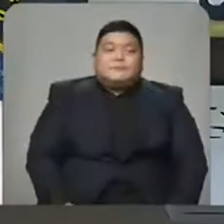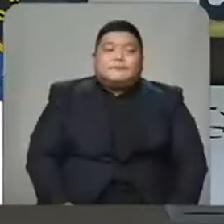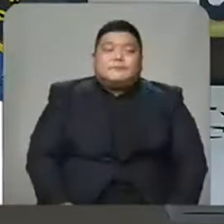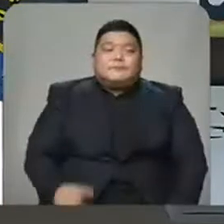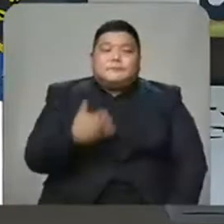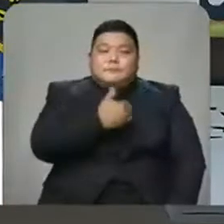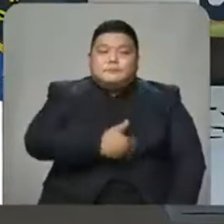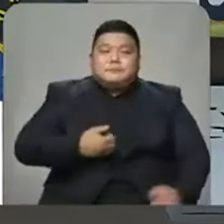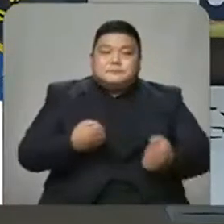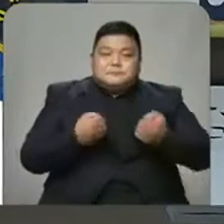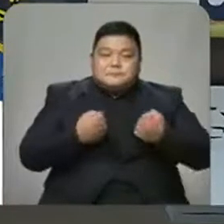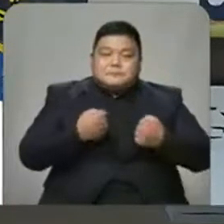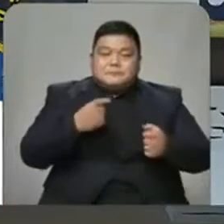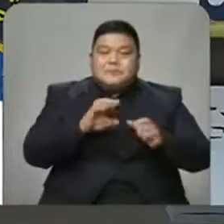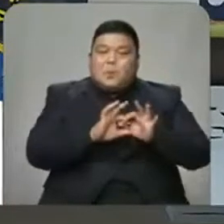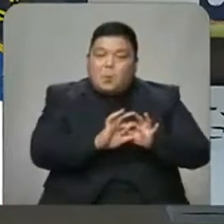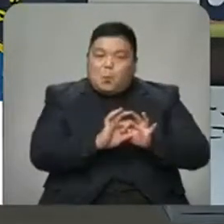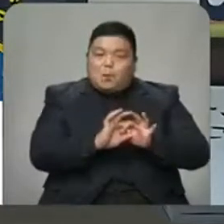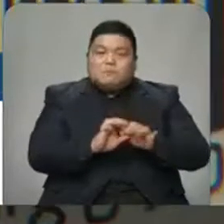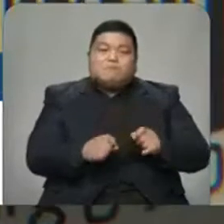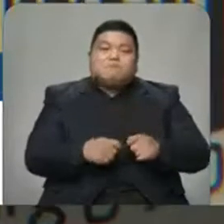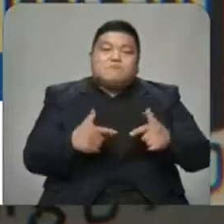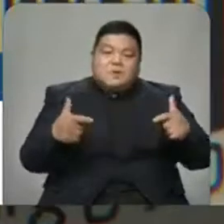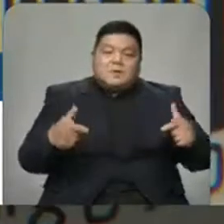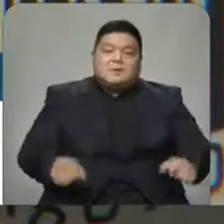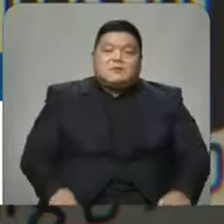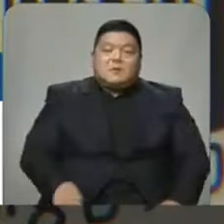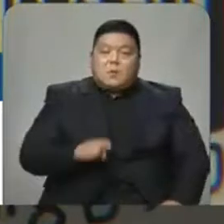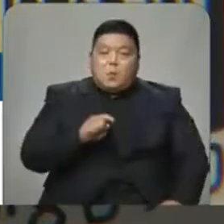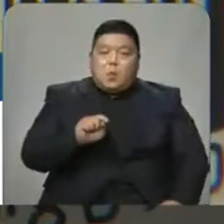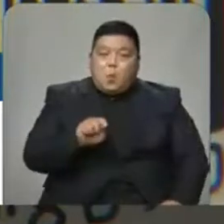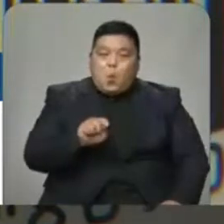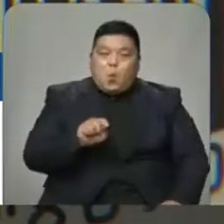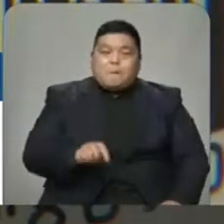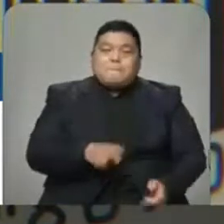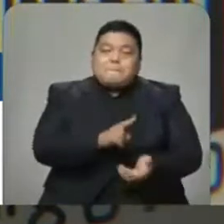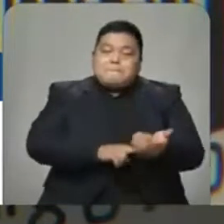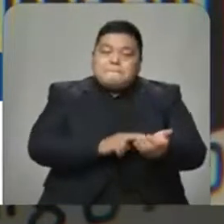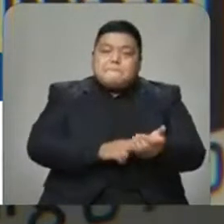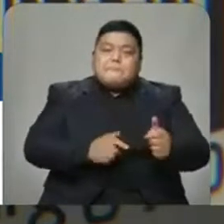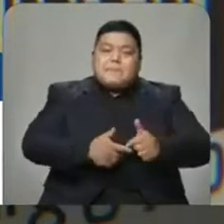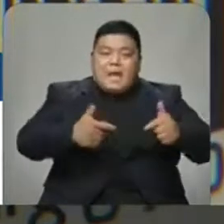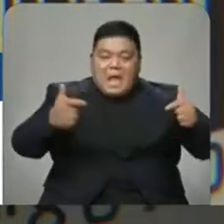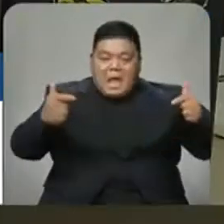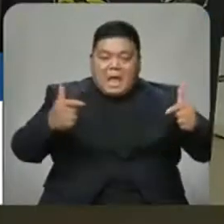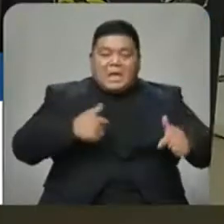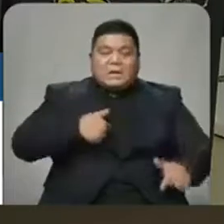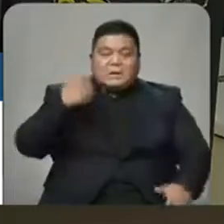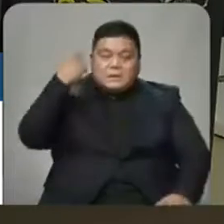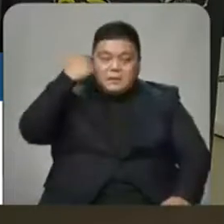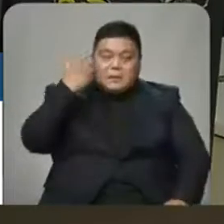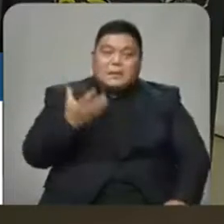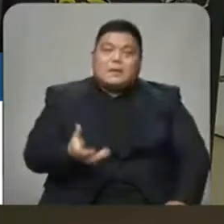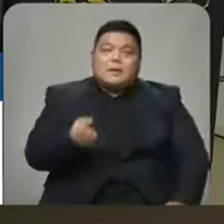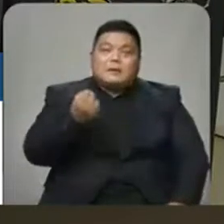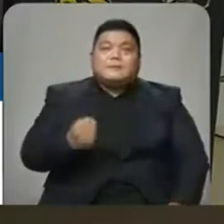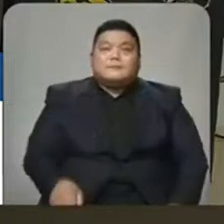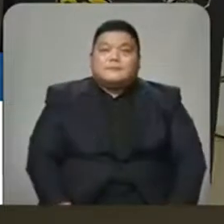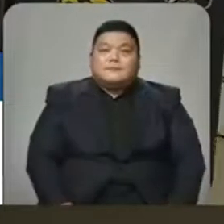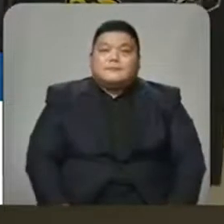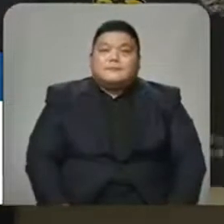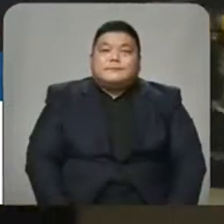많아 는 소비자 대를 늘어나기 때문에 향후 터 숨 메밀에 대한 수요가 많을 것이다 이렇게 때 있는